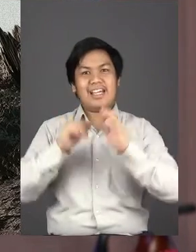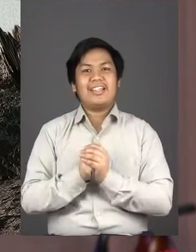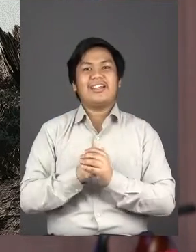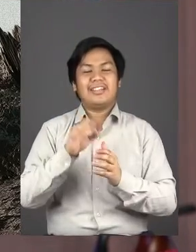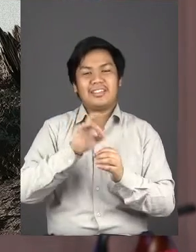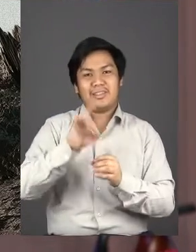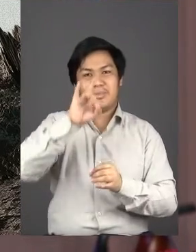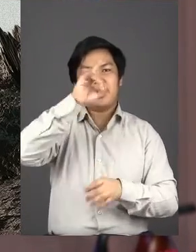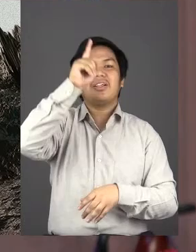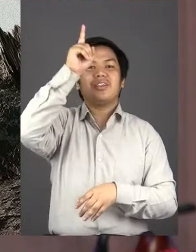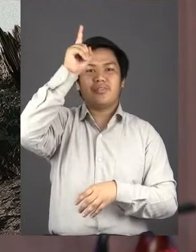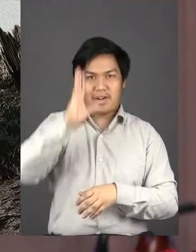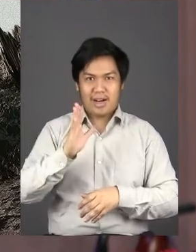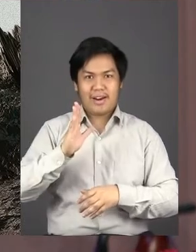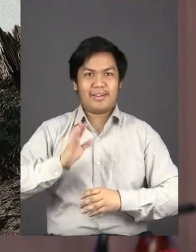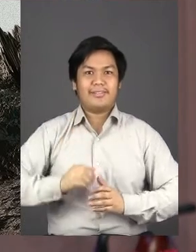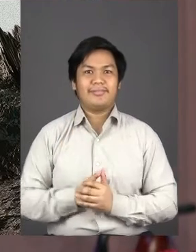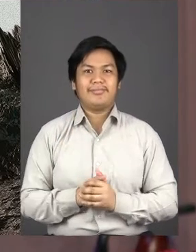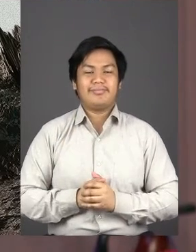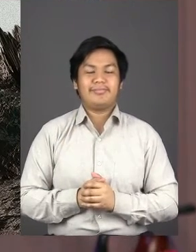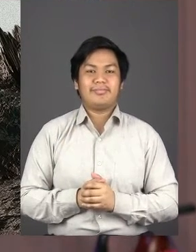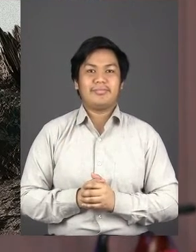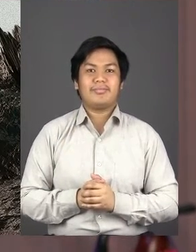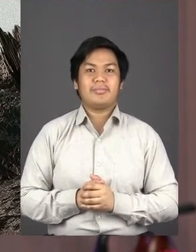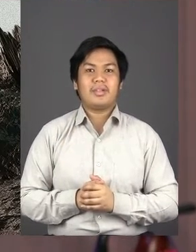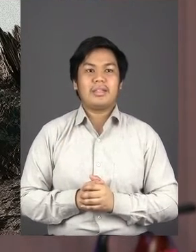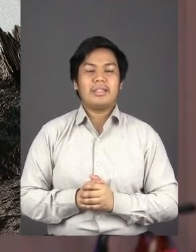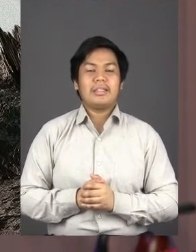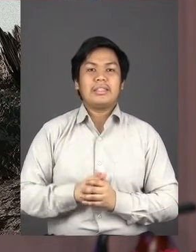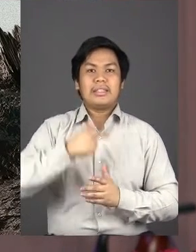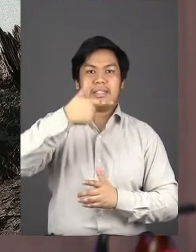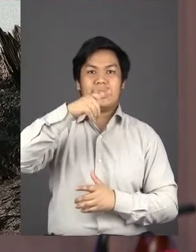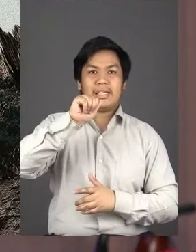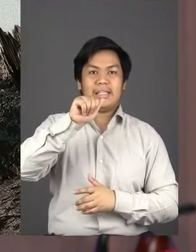Espiritu ng Diyos. Sa Galatians